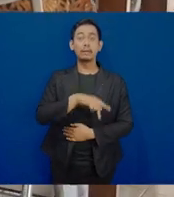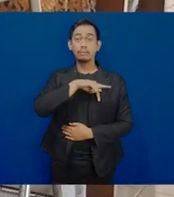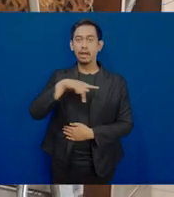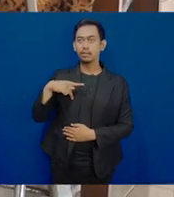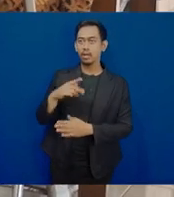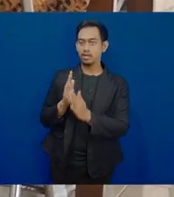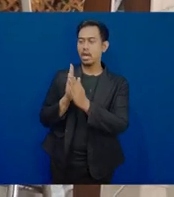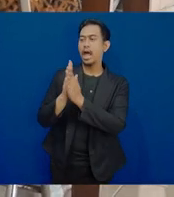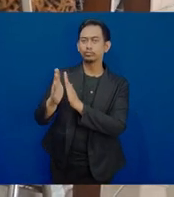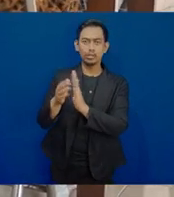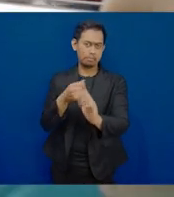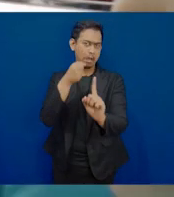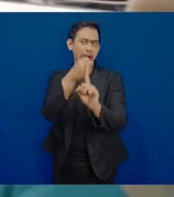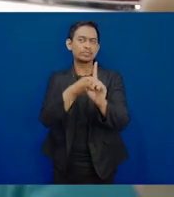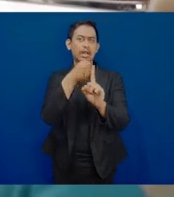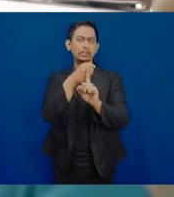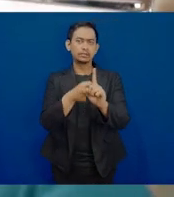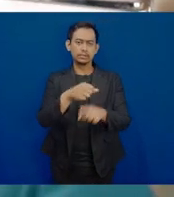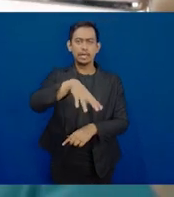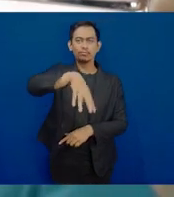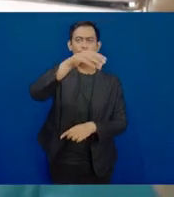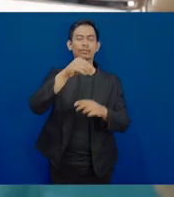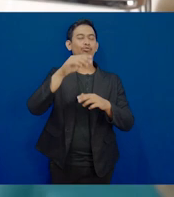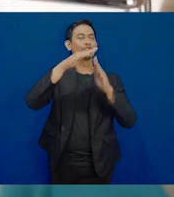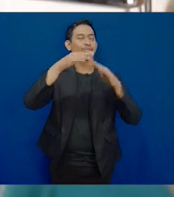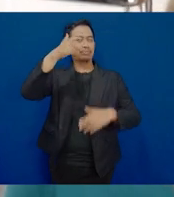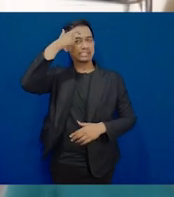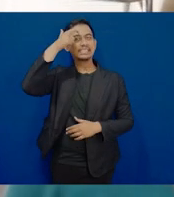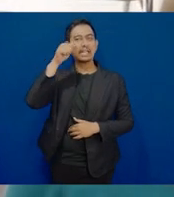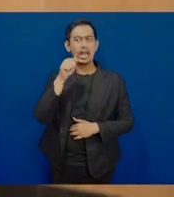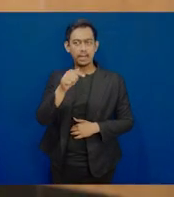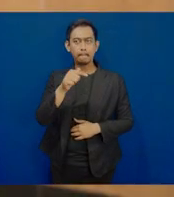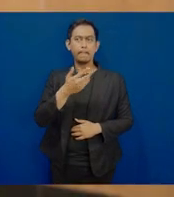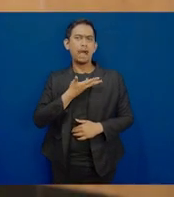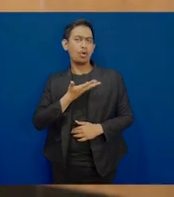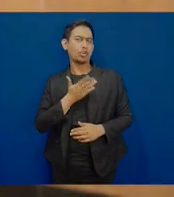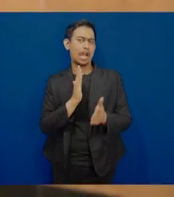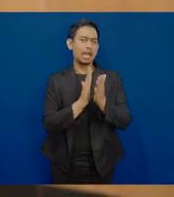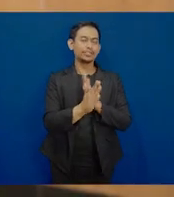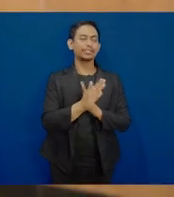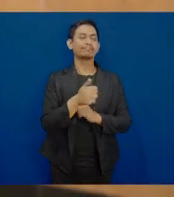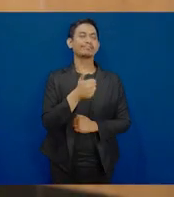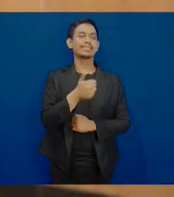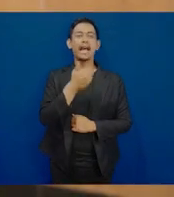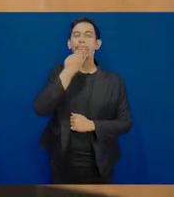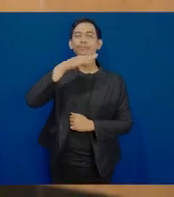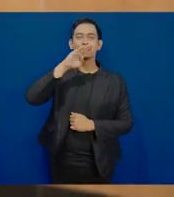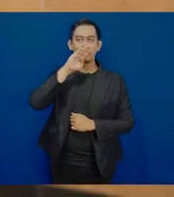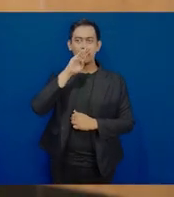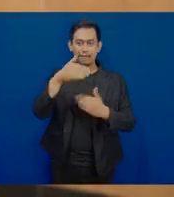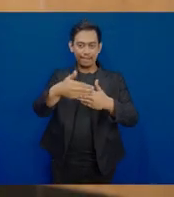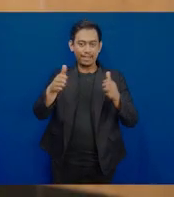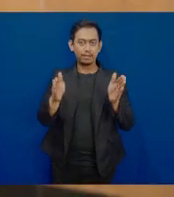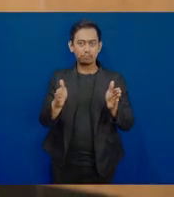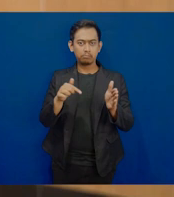langsung mengadvokasi ke Puskesmas jadi satu, dan alhamdulillah Bu Kepala Puskesmas welcome dengan kita, dan